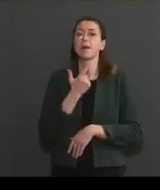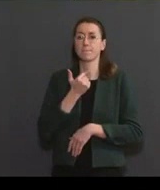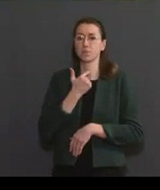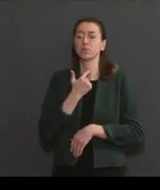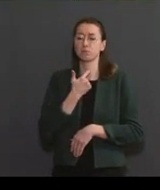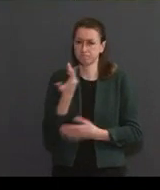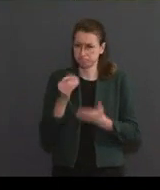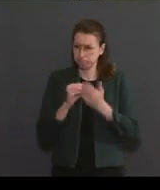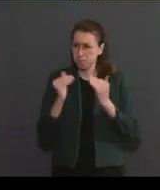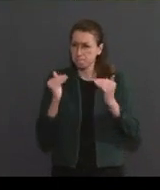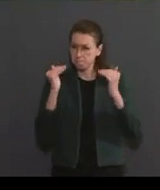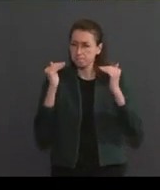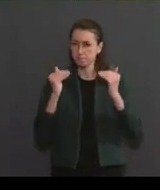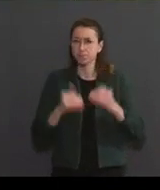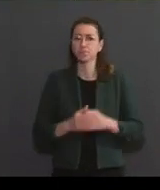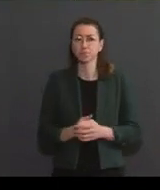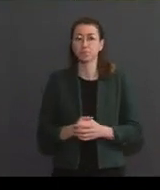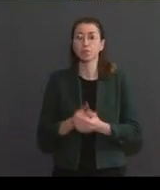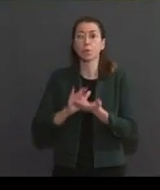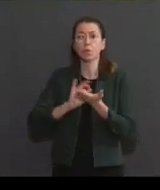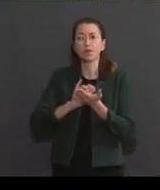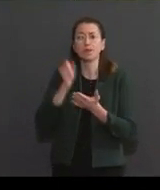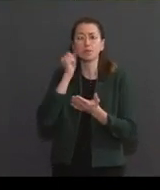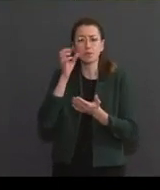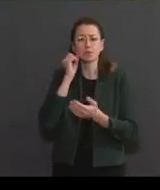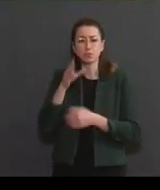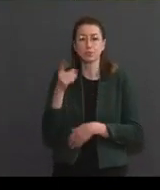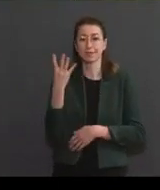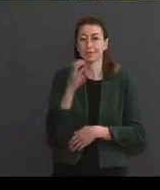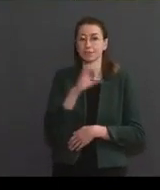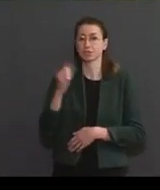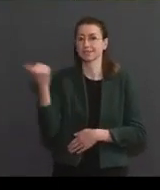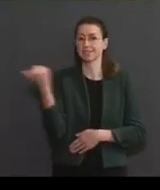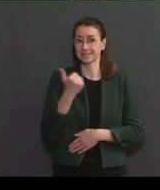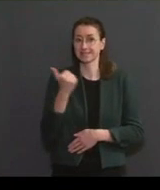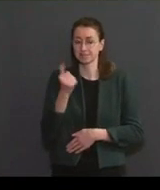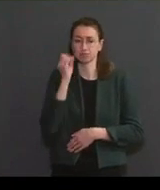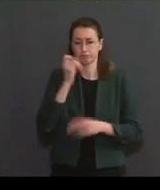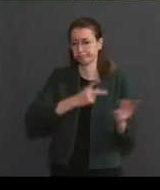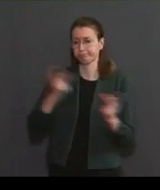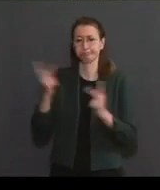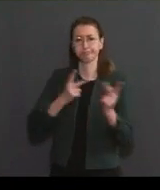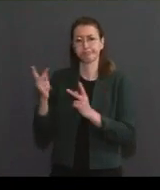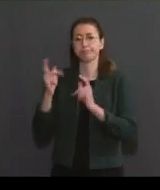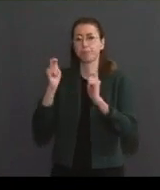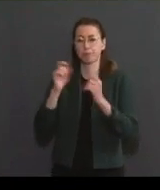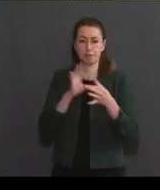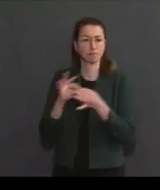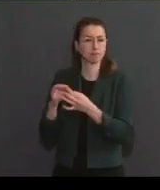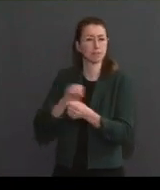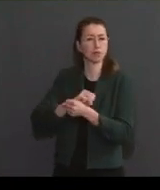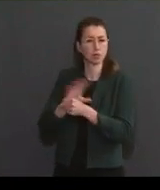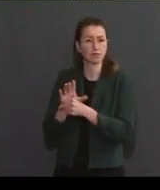En moyenne, il y a actuellement 406 nouveaux patients hospitalisés par jour et hier, on avait par exemple